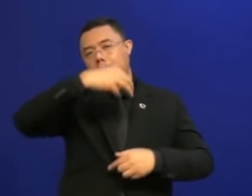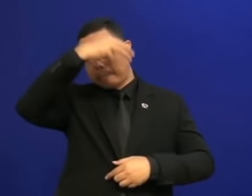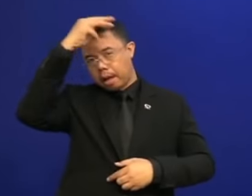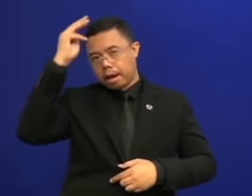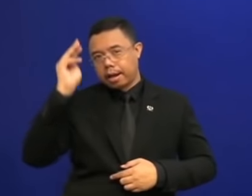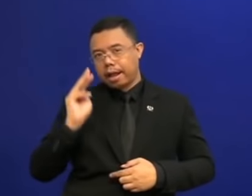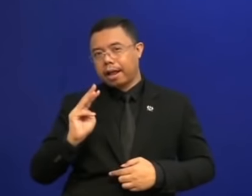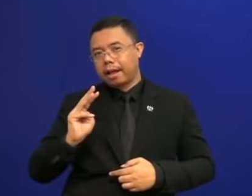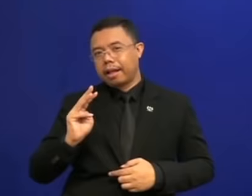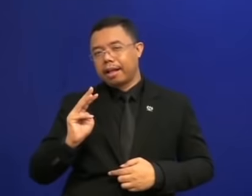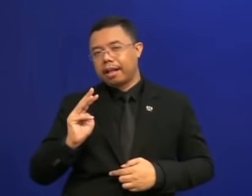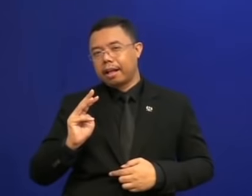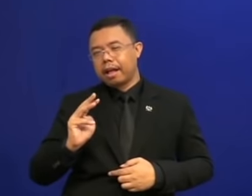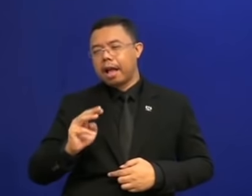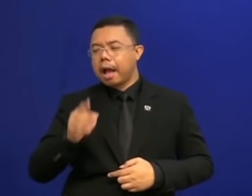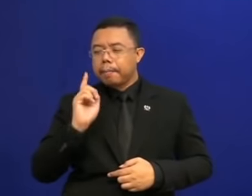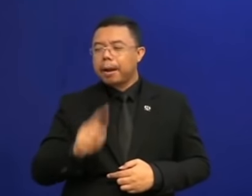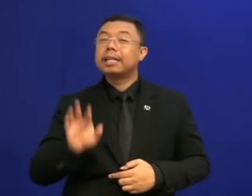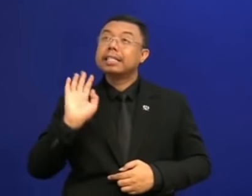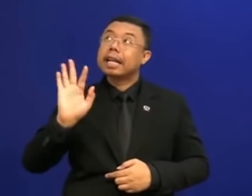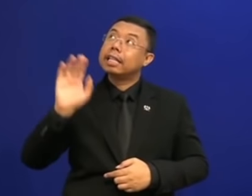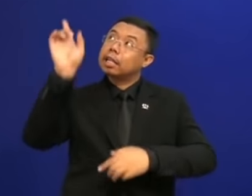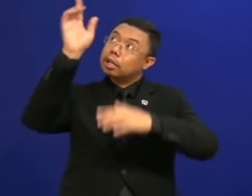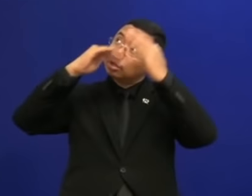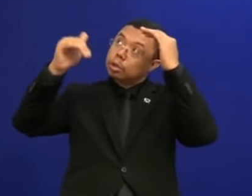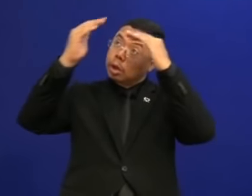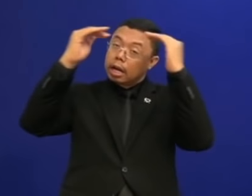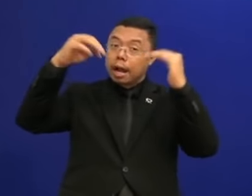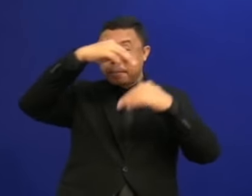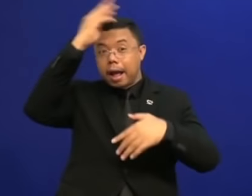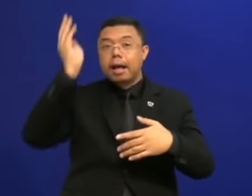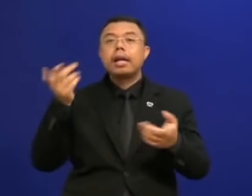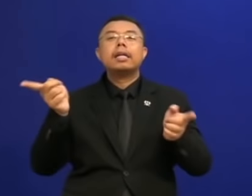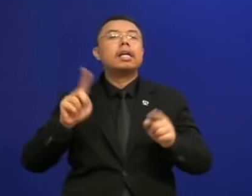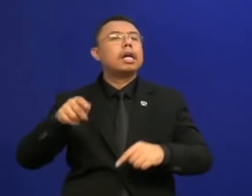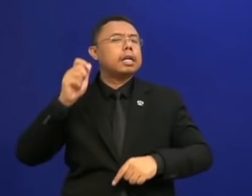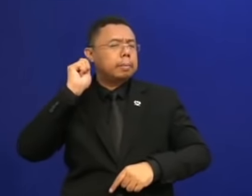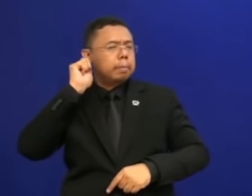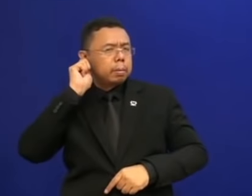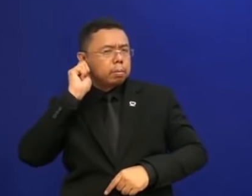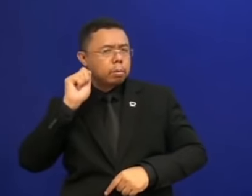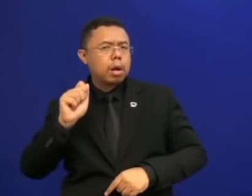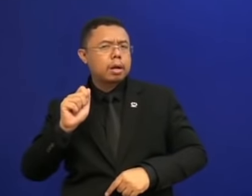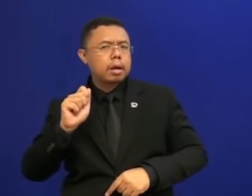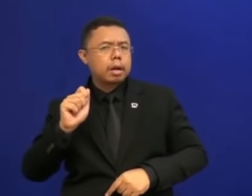Maria. Pasti nanti di surga Maria akan menjadi wanita yang